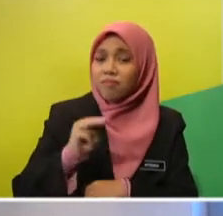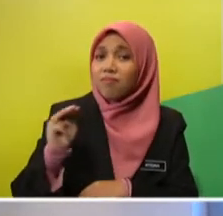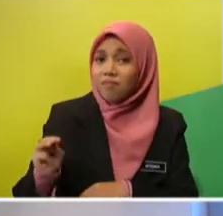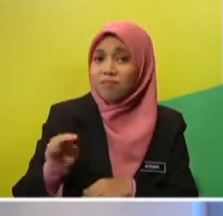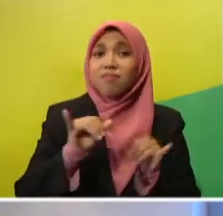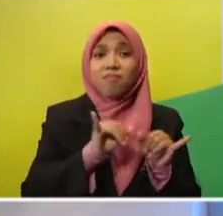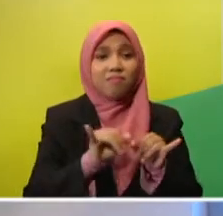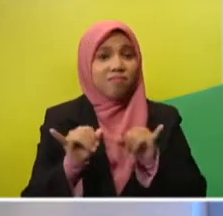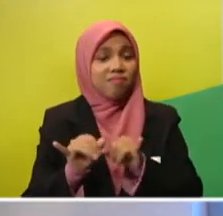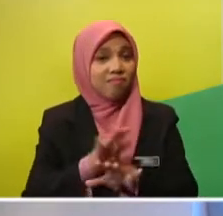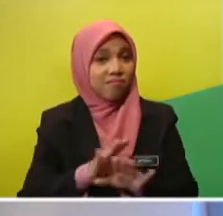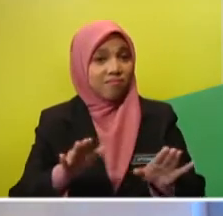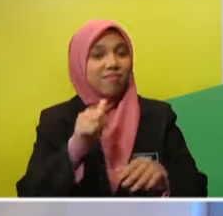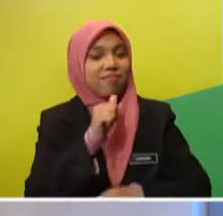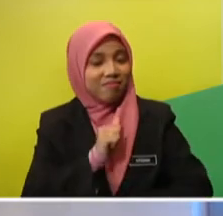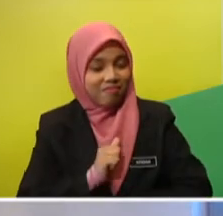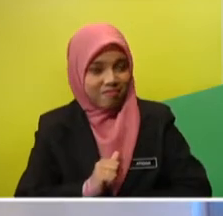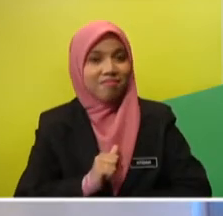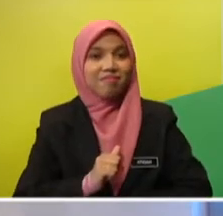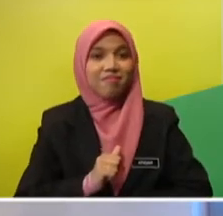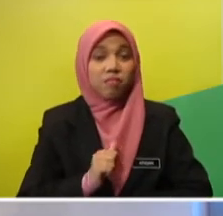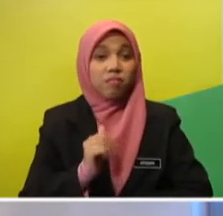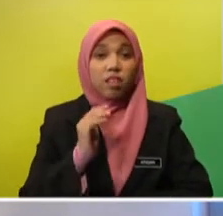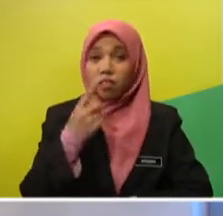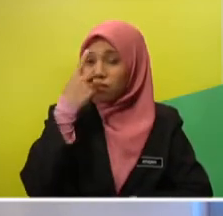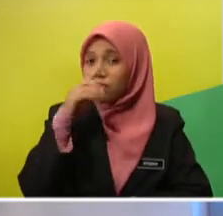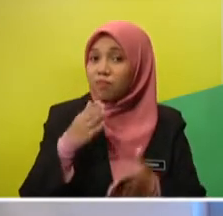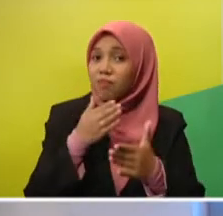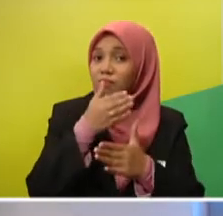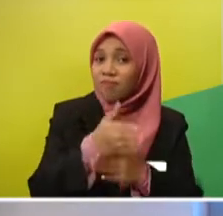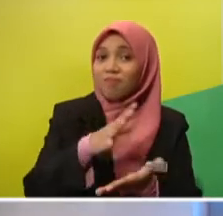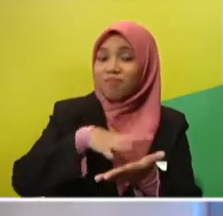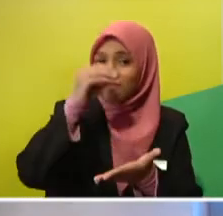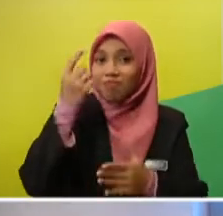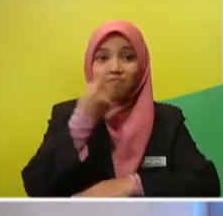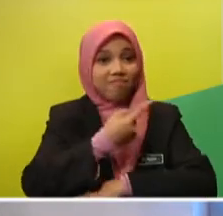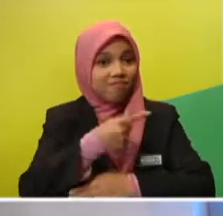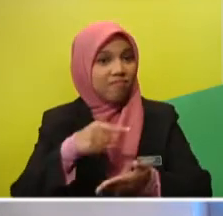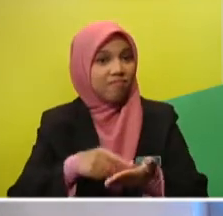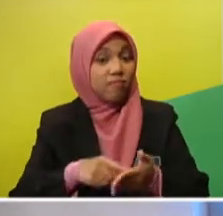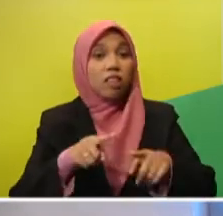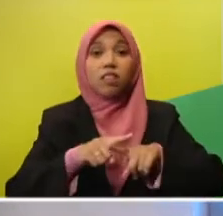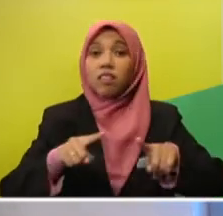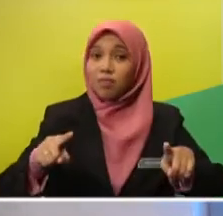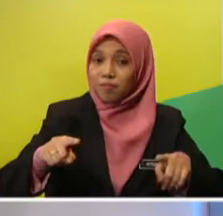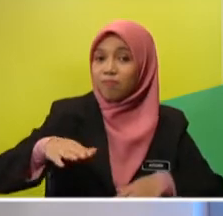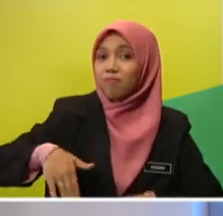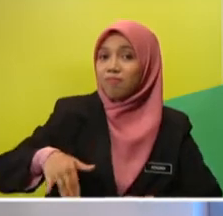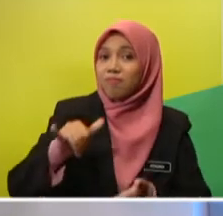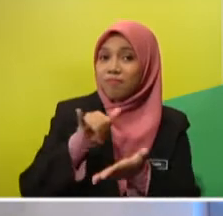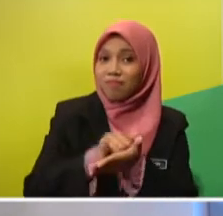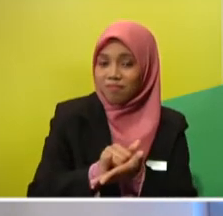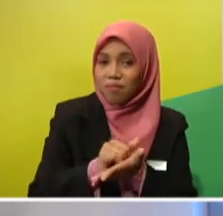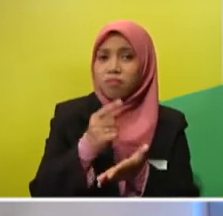juga tak sabar kan nak teruskan pembelajaran pada hari ini. Tapi sebelum tu, apa kata kalau